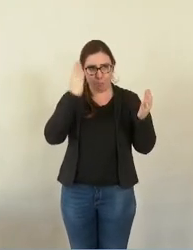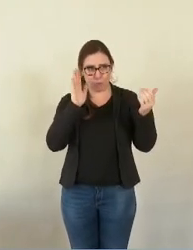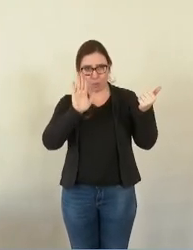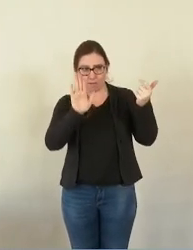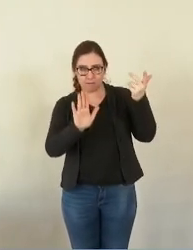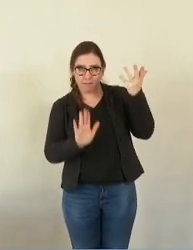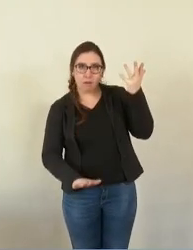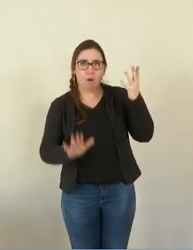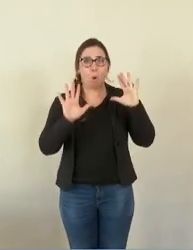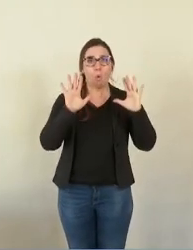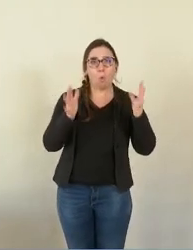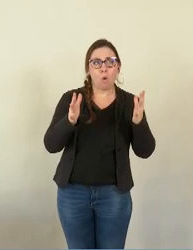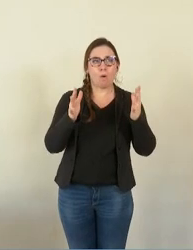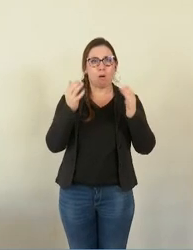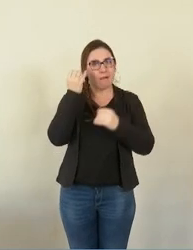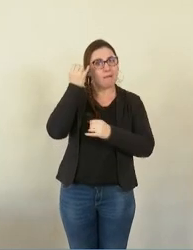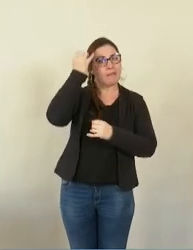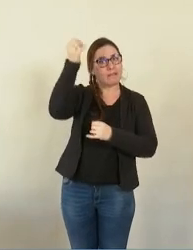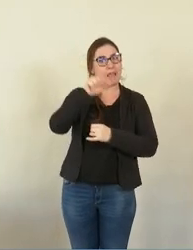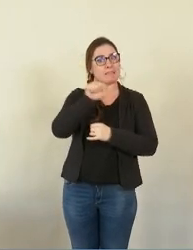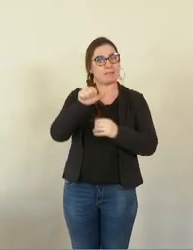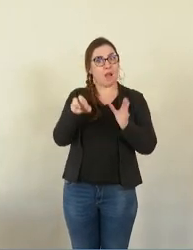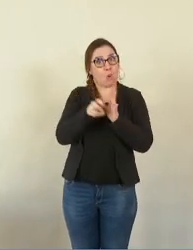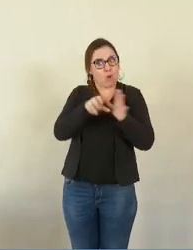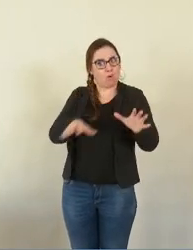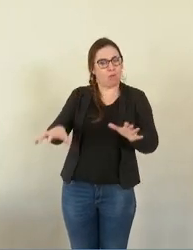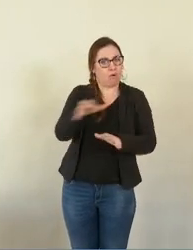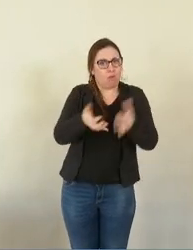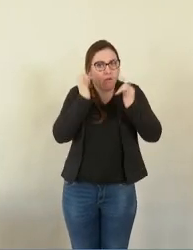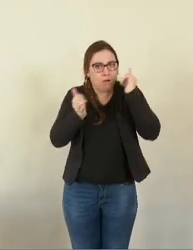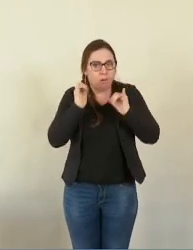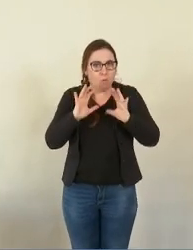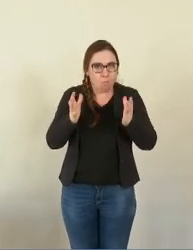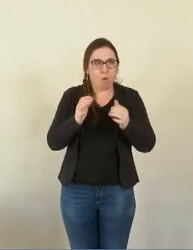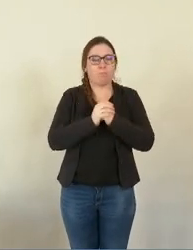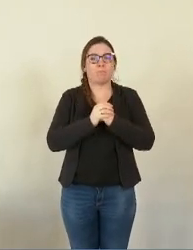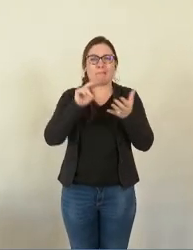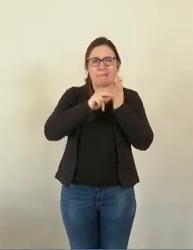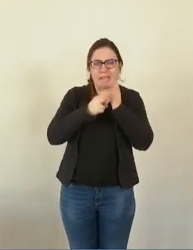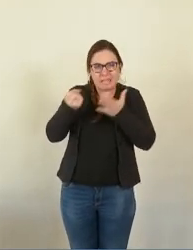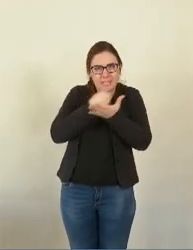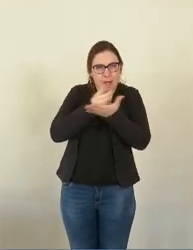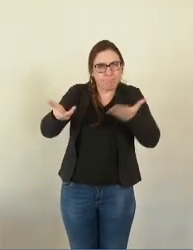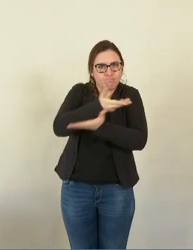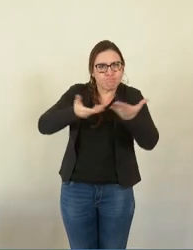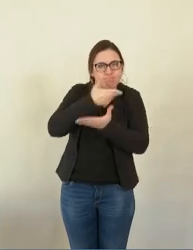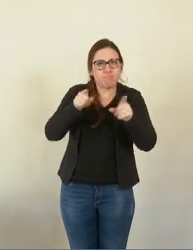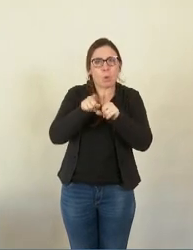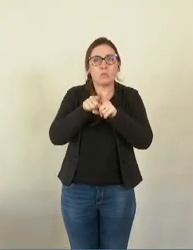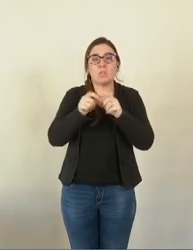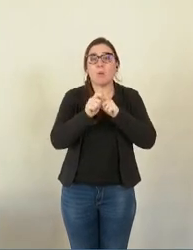conditions de réussite d'une initiative locale de SSA de partager les premiers éléments techniques et de faire émerger des groupes de